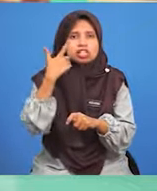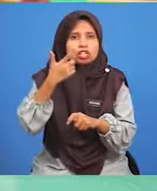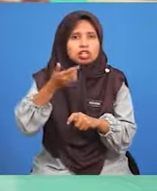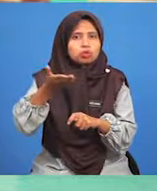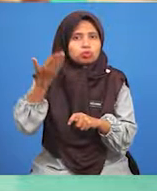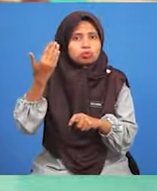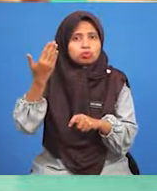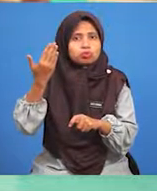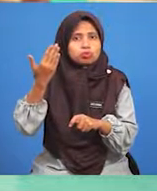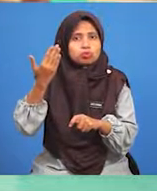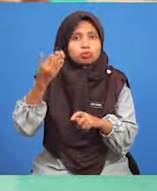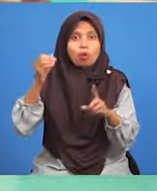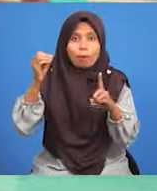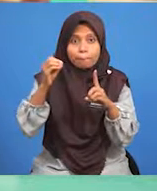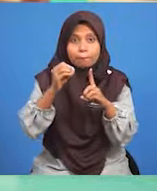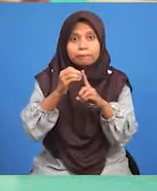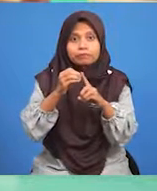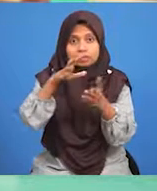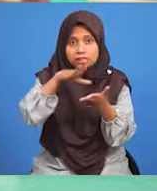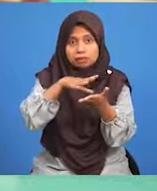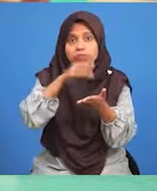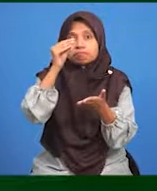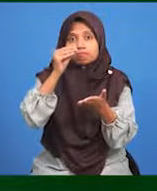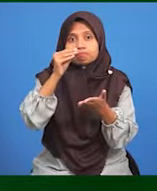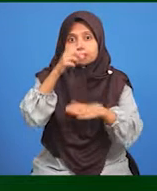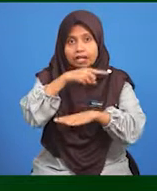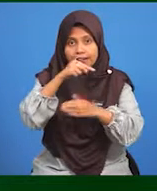dahulu objektif pembelajaran